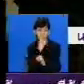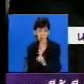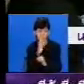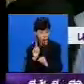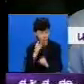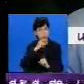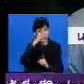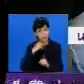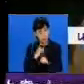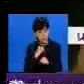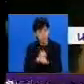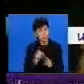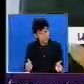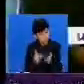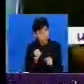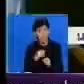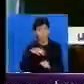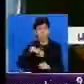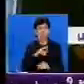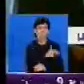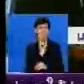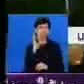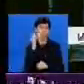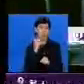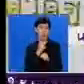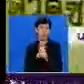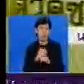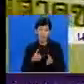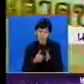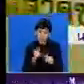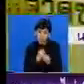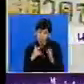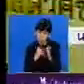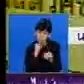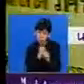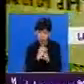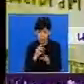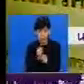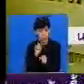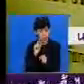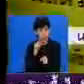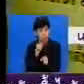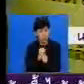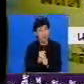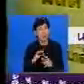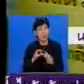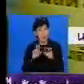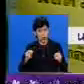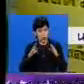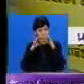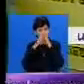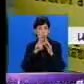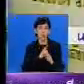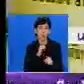ในประเทศไทยสนับสนุนโดยองค์การอนามัยโลกที่คณะเภสัชศาสตร์มหาวิทยาลัยศิลปากรวิทยาเขตพระราชวังสน